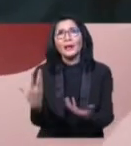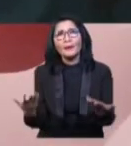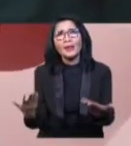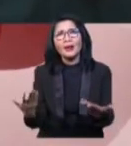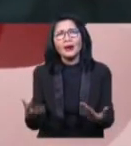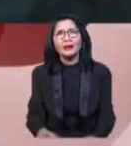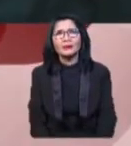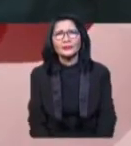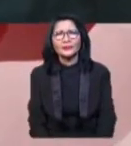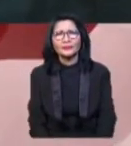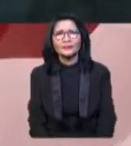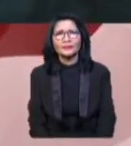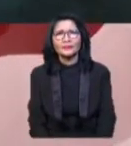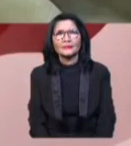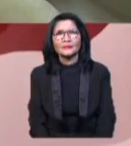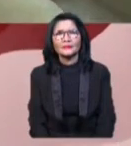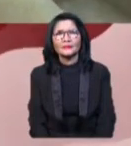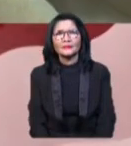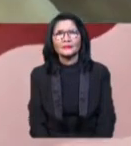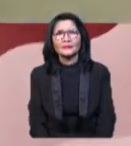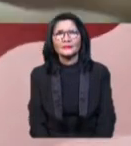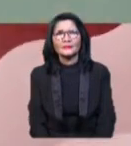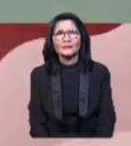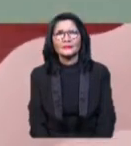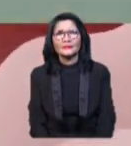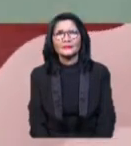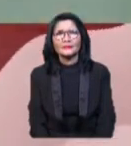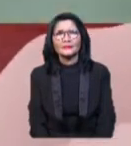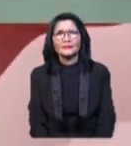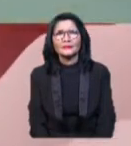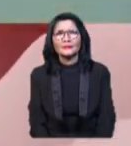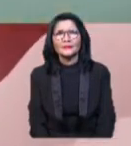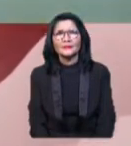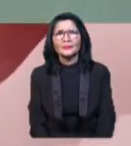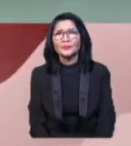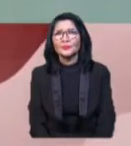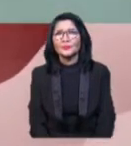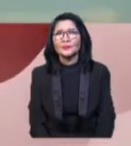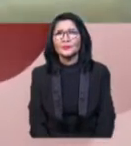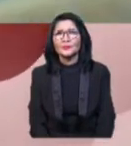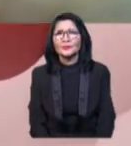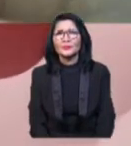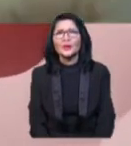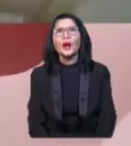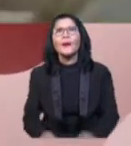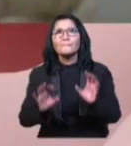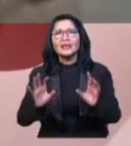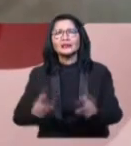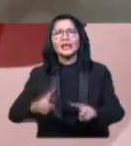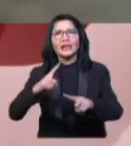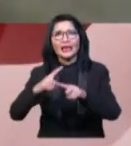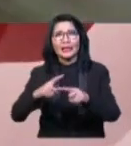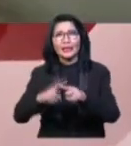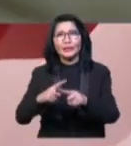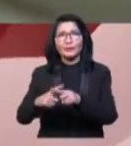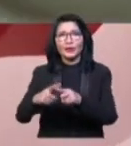gimana? Sampailah, alhamdulillah banyak sekali aku diberkahi teman-teman di